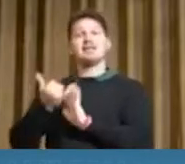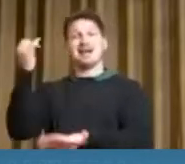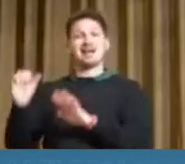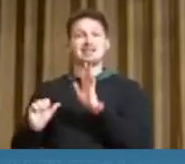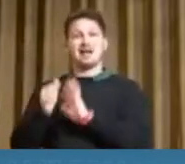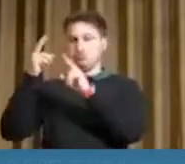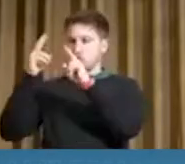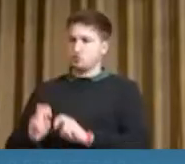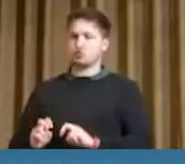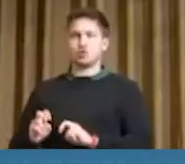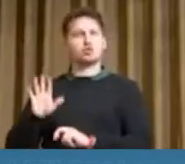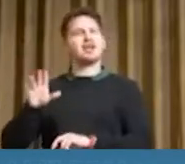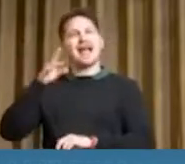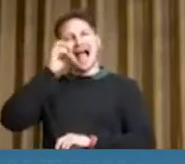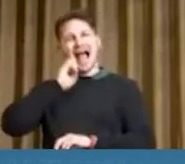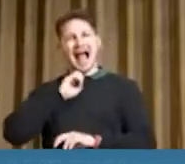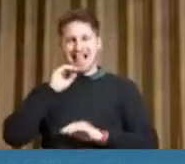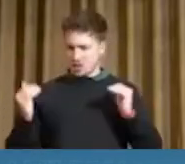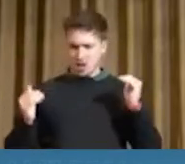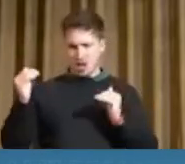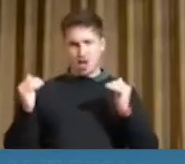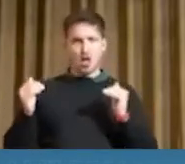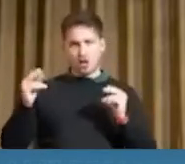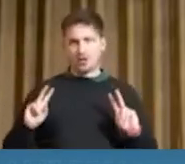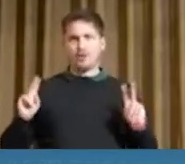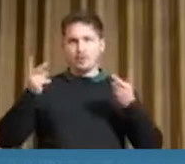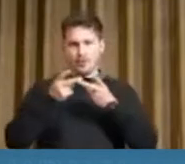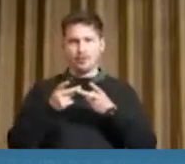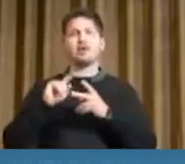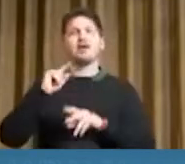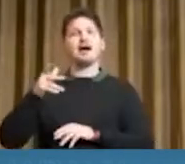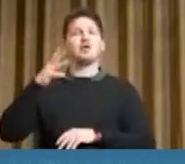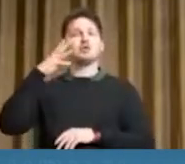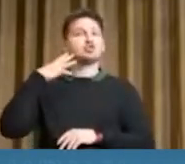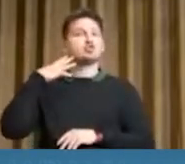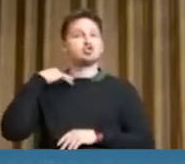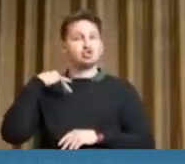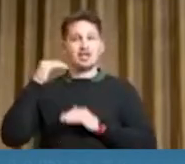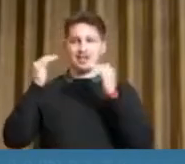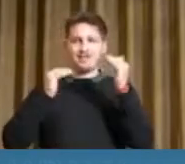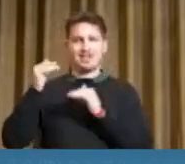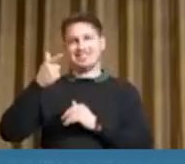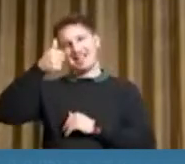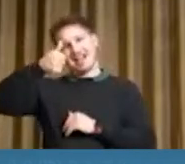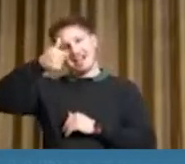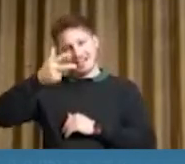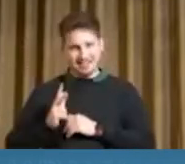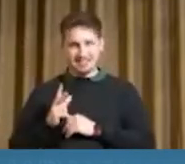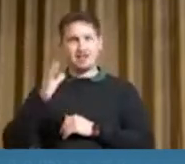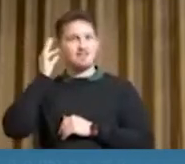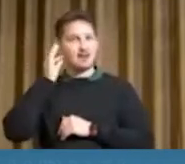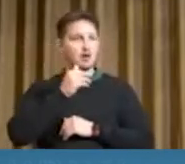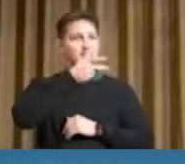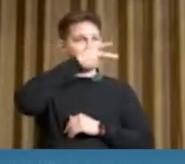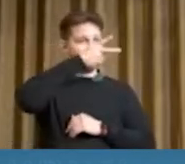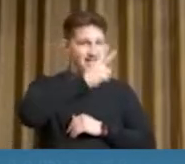gleiches Alter zu den betroffenen Kadersportlern. Geschlechterverhältnis ein Drittel Frauen, zwei Drittel Männer bei